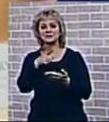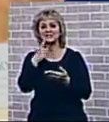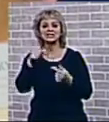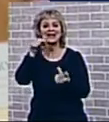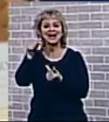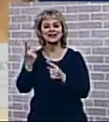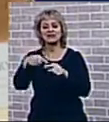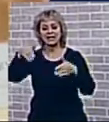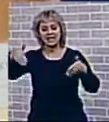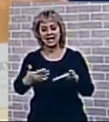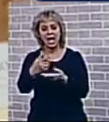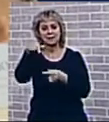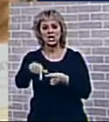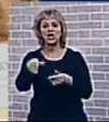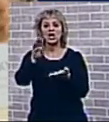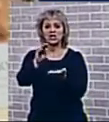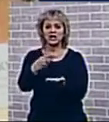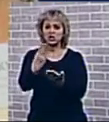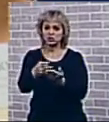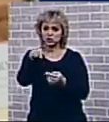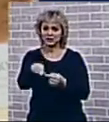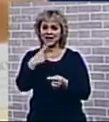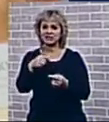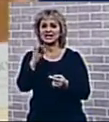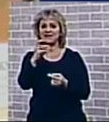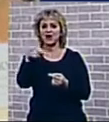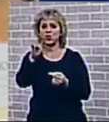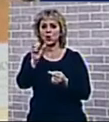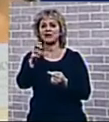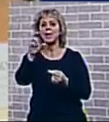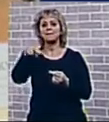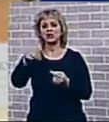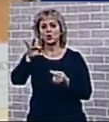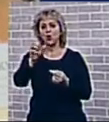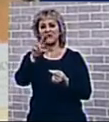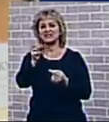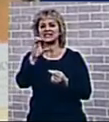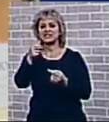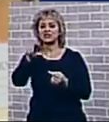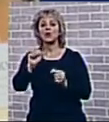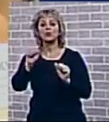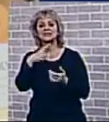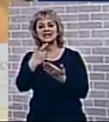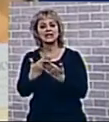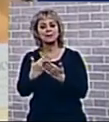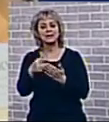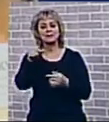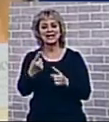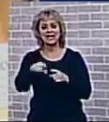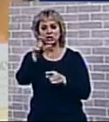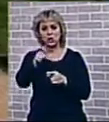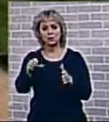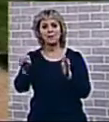что конкретно в этой яме вот лежит, условно говоря, Иванов, Петров, Сидоров. Можно сказать, что примерно, допустим, вот эти